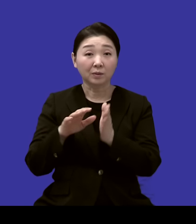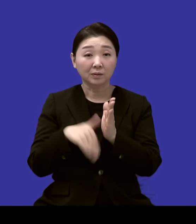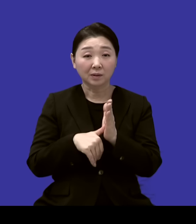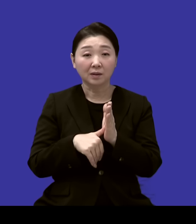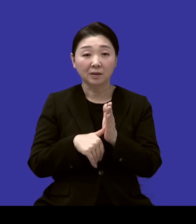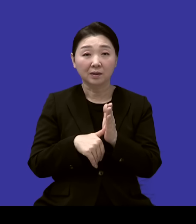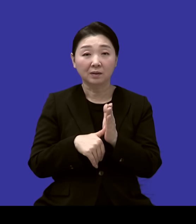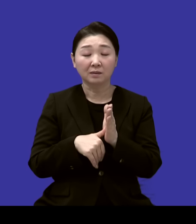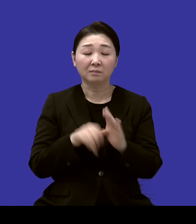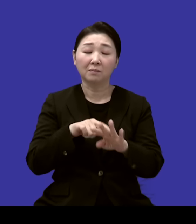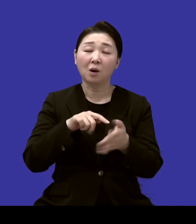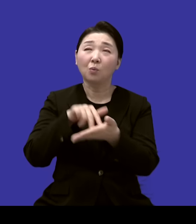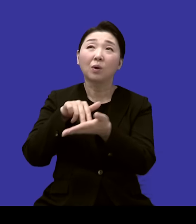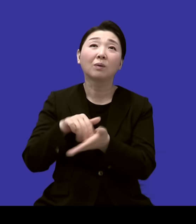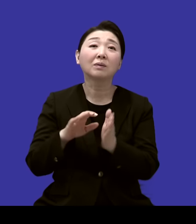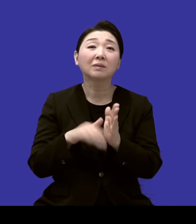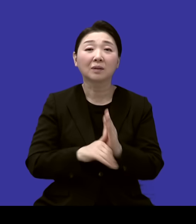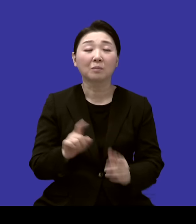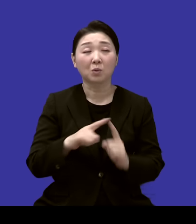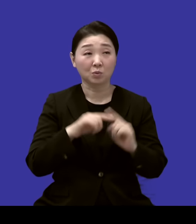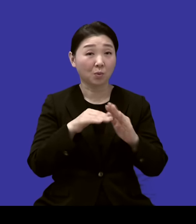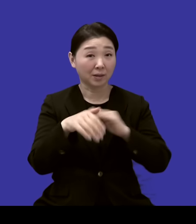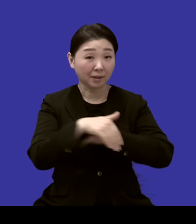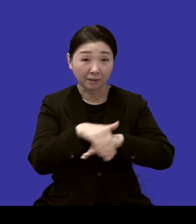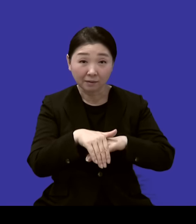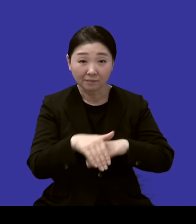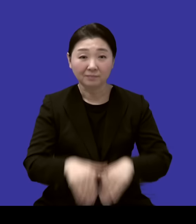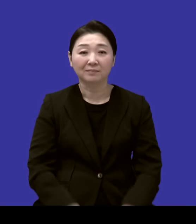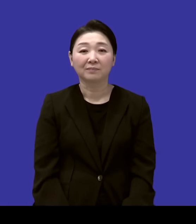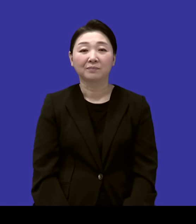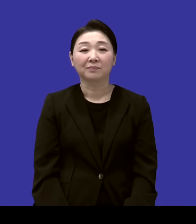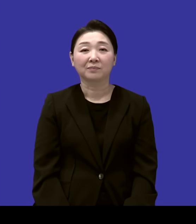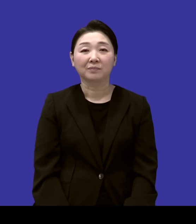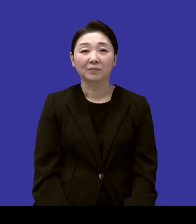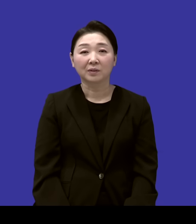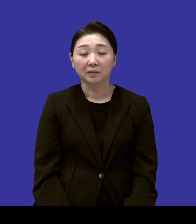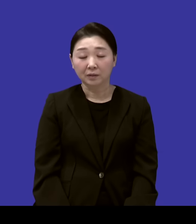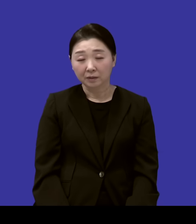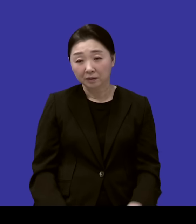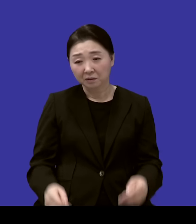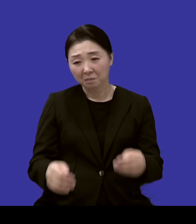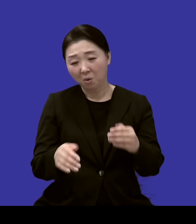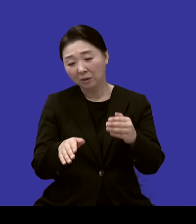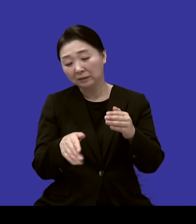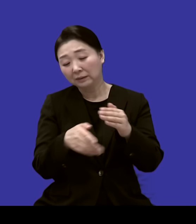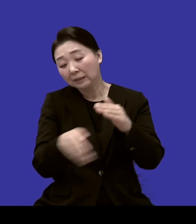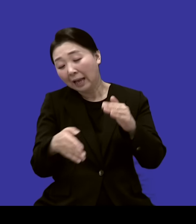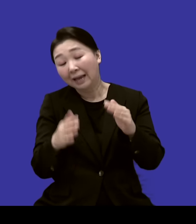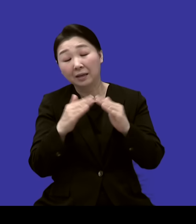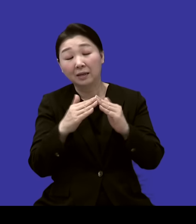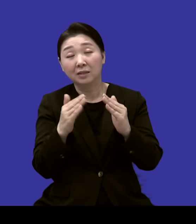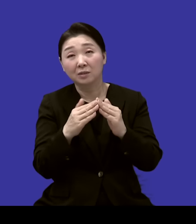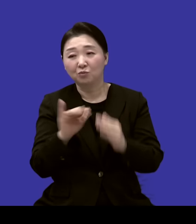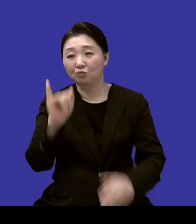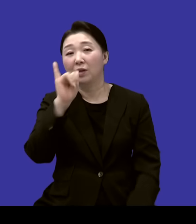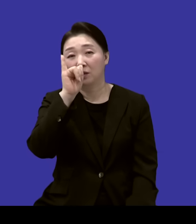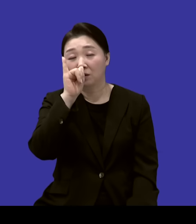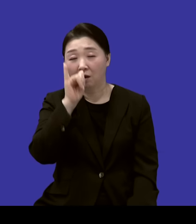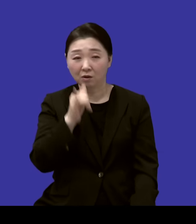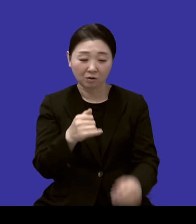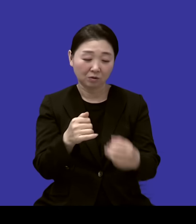붙일 곳이 없을 때 네. 그때 이제 교회를 가게 된 건가요? 네, 그때 아랫집에 누나가 살았는데 네. 초등부 교사셨더라고요. 네. 그분이 어느